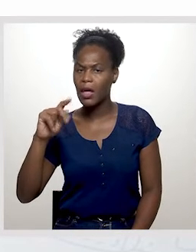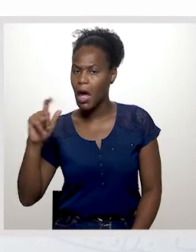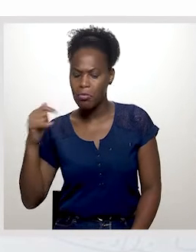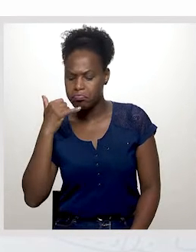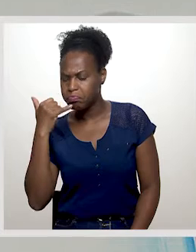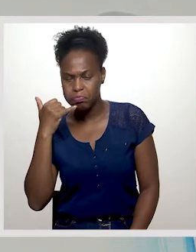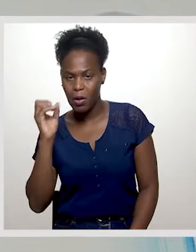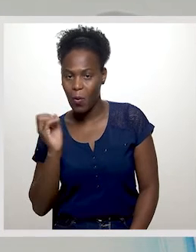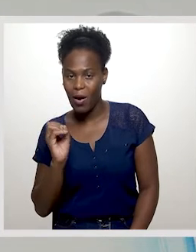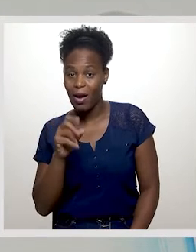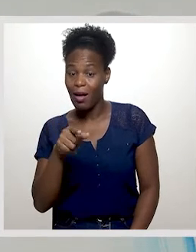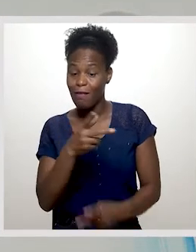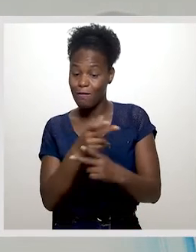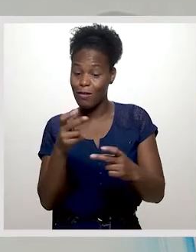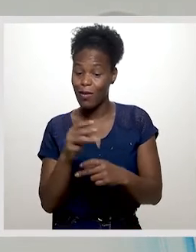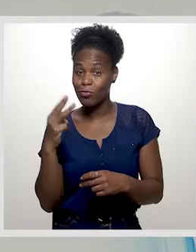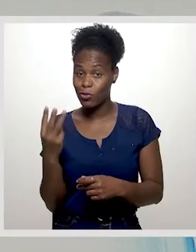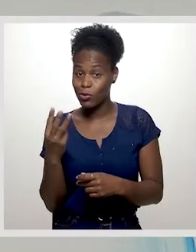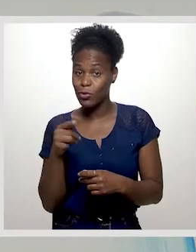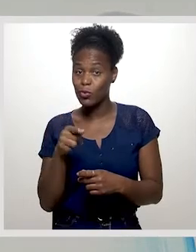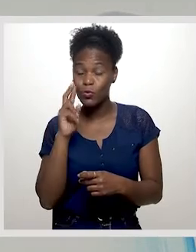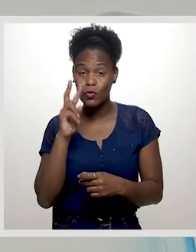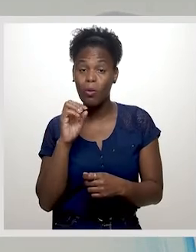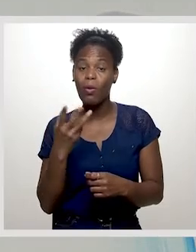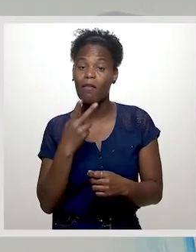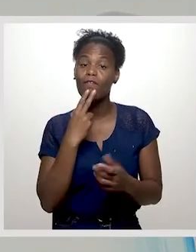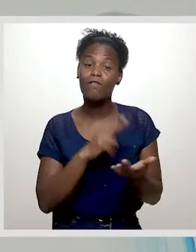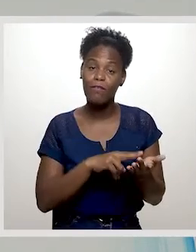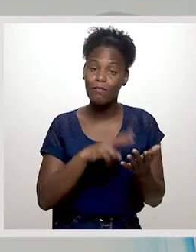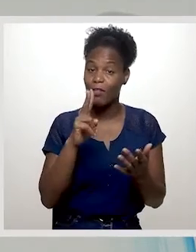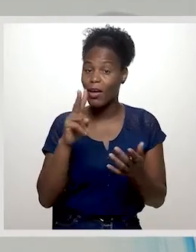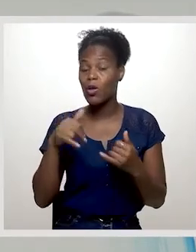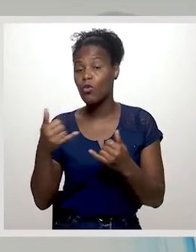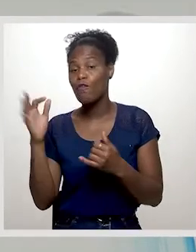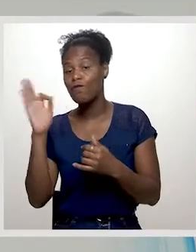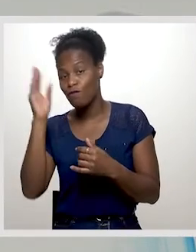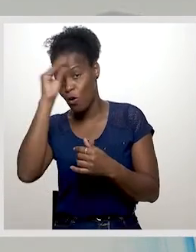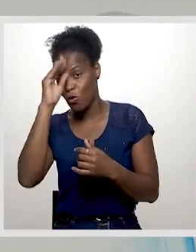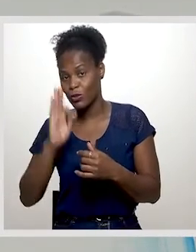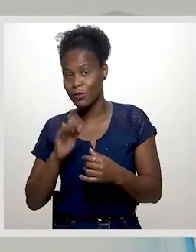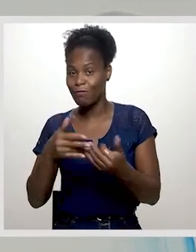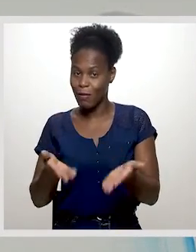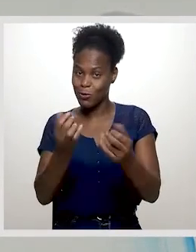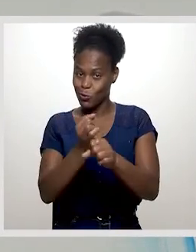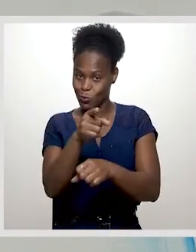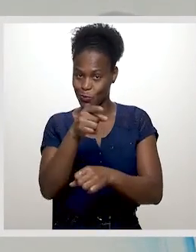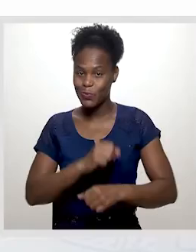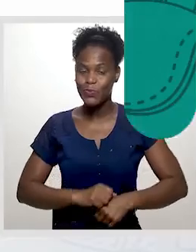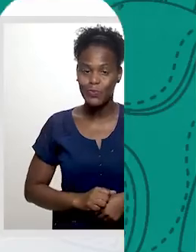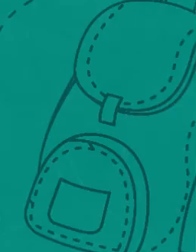Ici, tu as 3 affirmations et tu vas voir lesquelles sont vraies et lesquelles sont fausses. À toi de travailler.